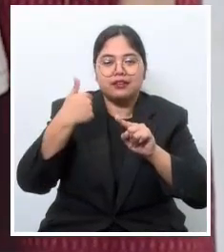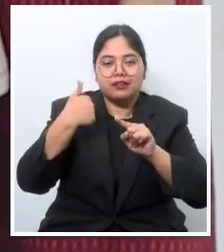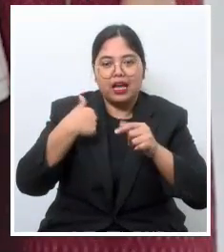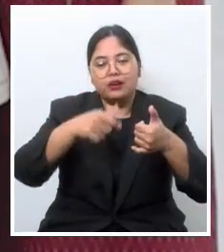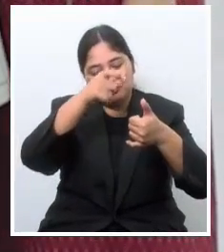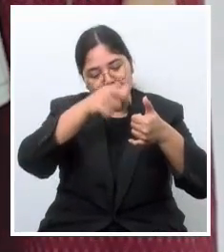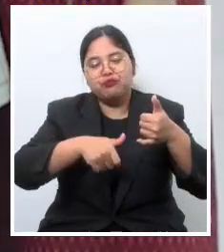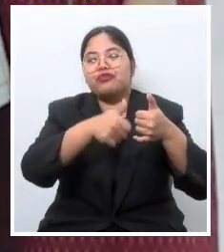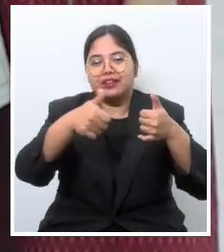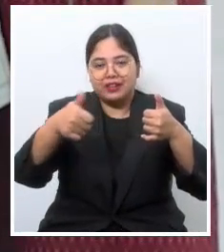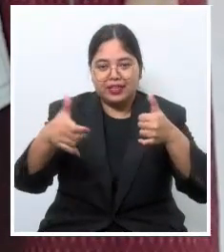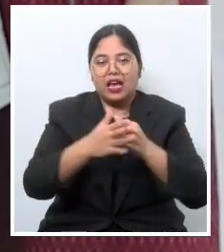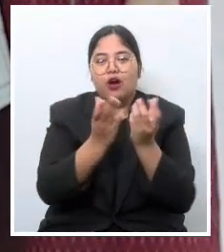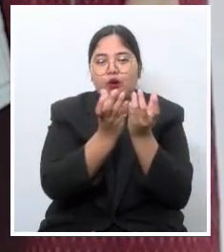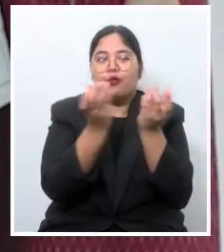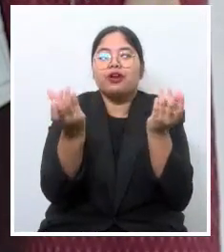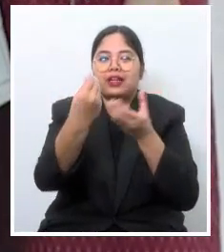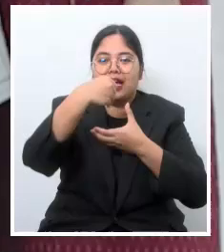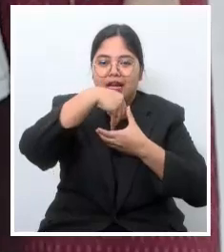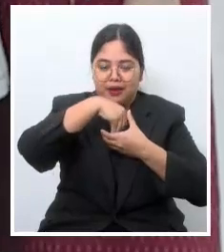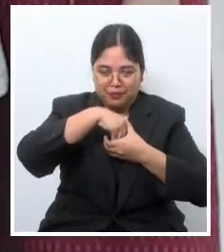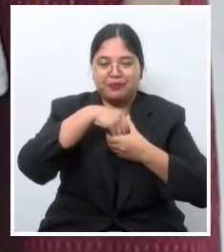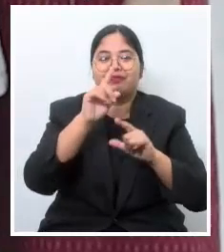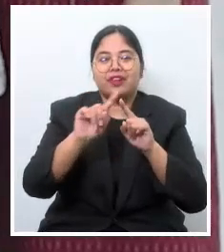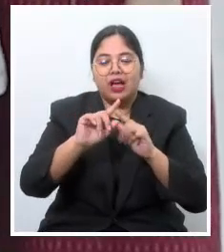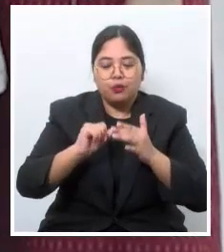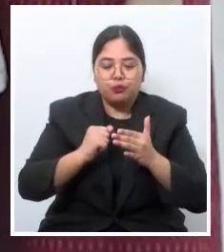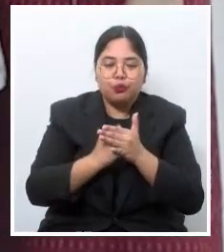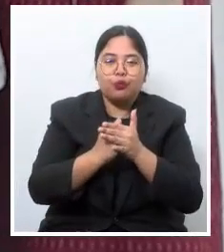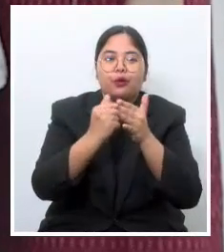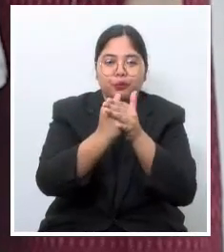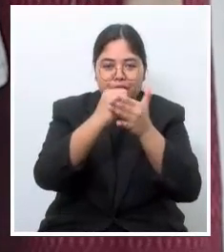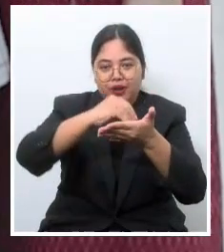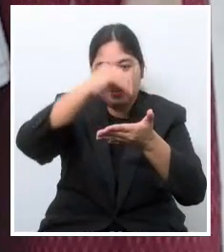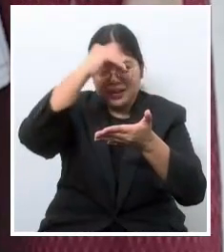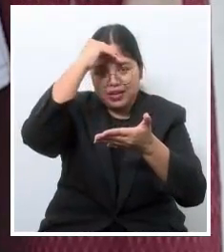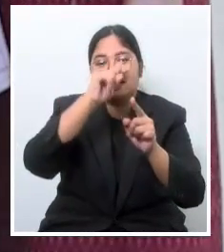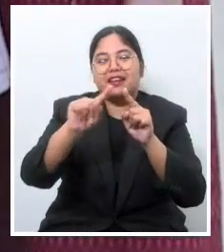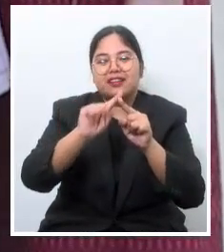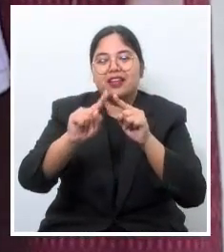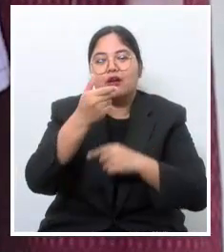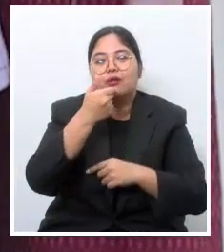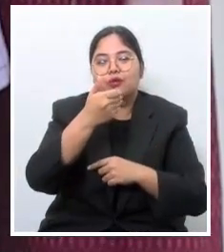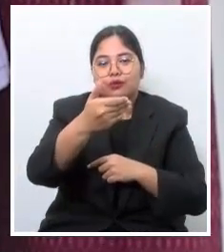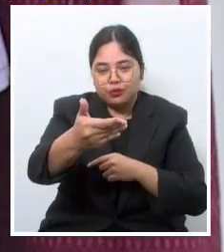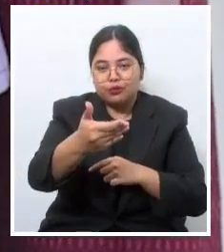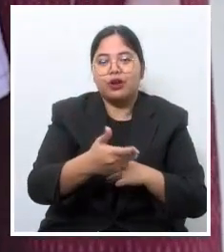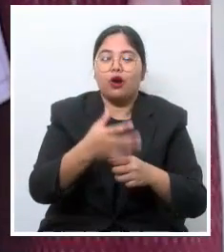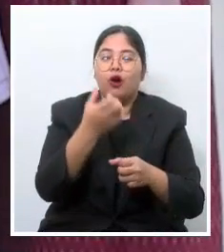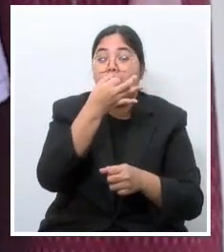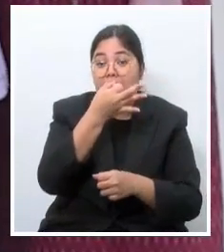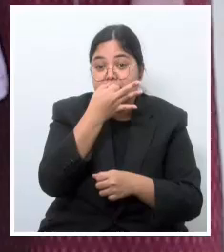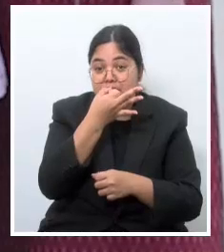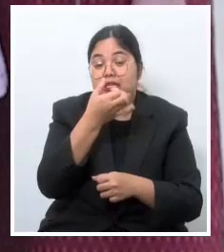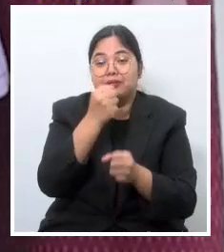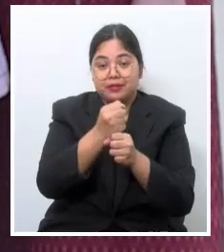ประสงค์ด้านคุณธรรมจริยธรรมเพื่อขับเคลื่อนงานการศึกษาสู่ความยั่งยืนและของการมีงานทำ